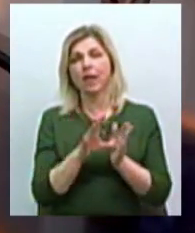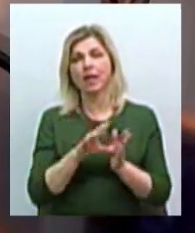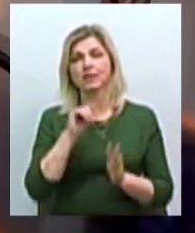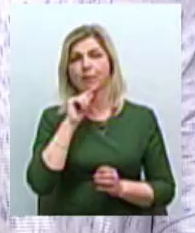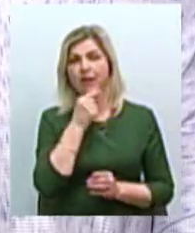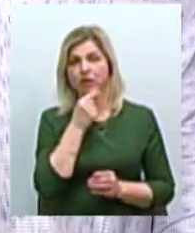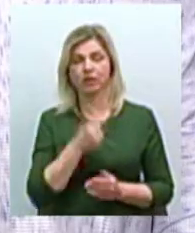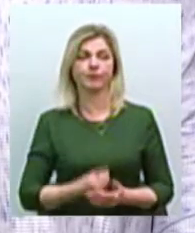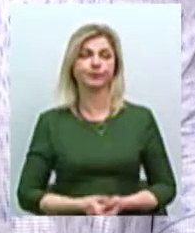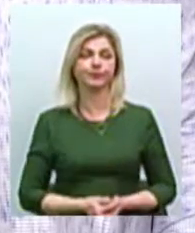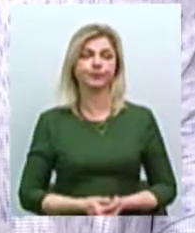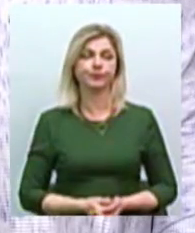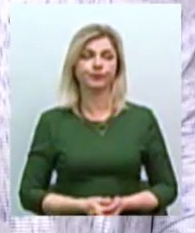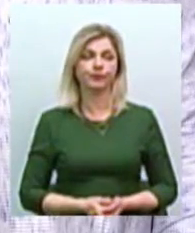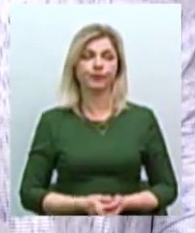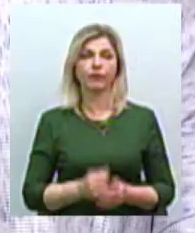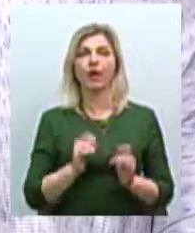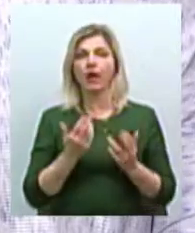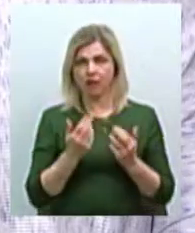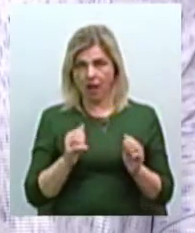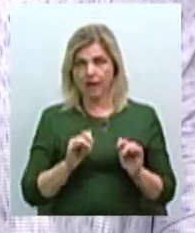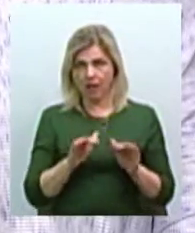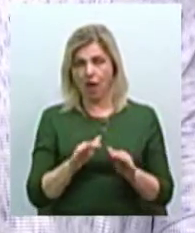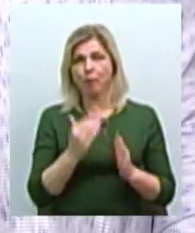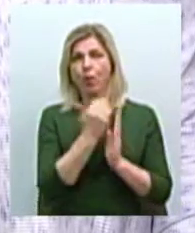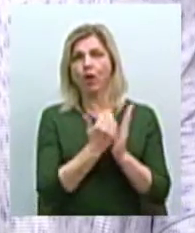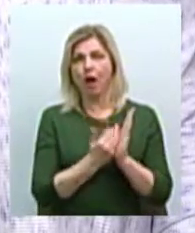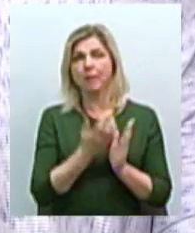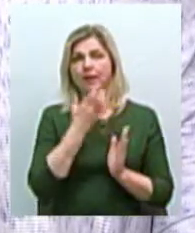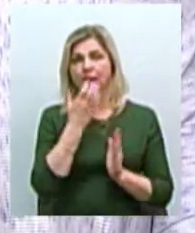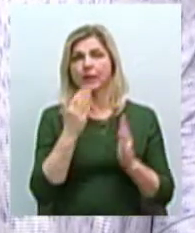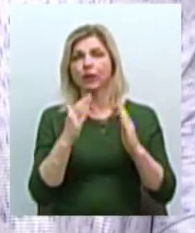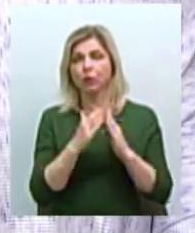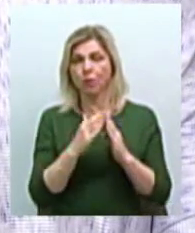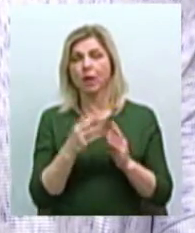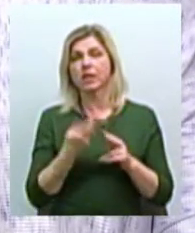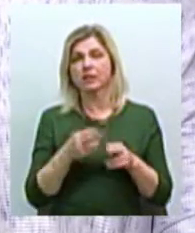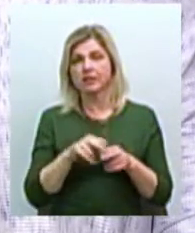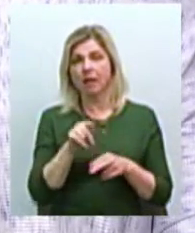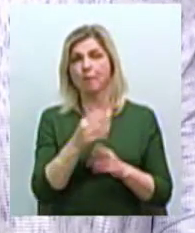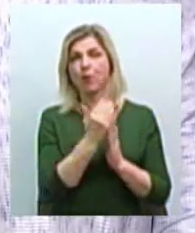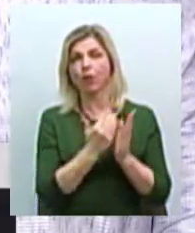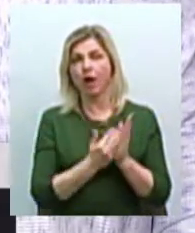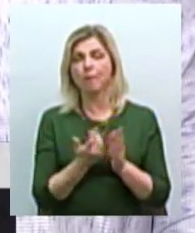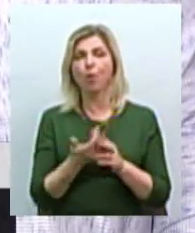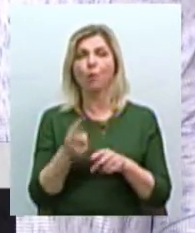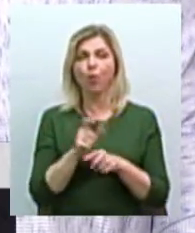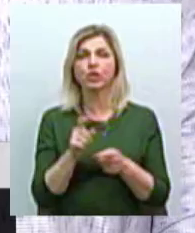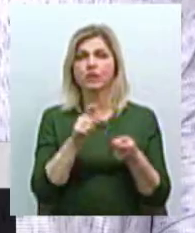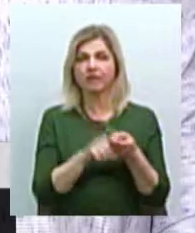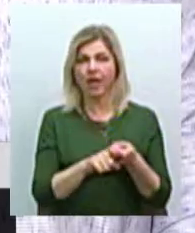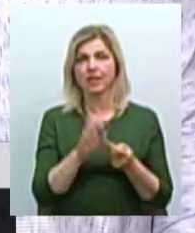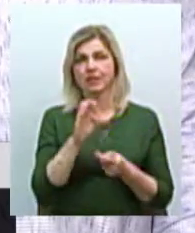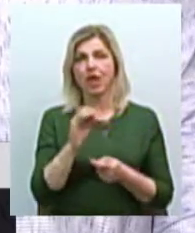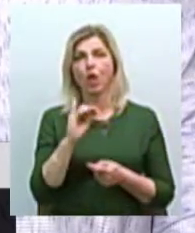Так. Діє програма «Теплий дім», але сьогодні ця програма більше асоціюється з Ігорем Дятловим,